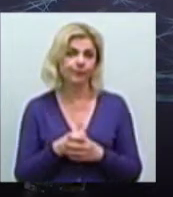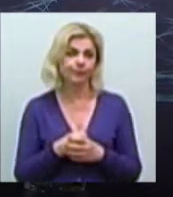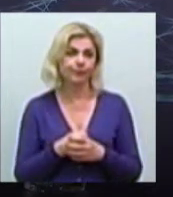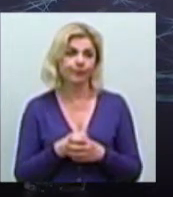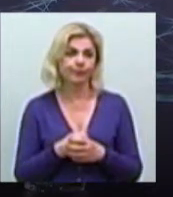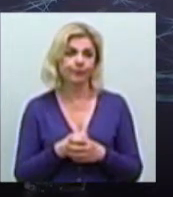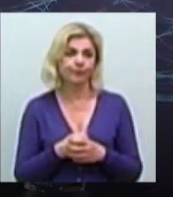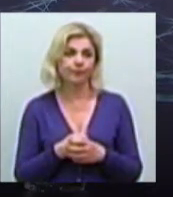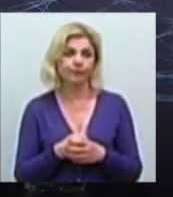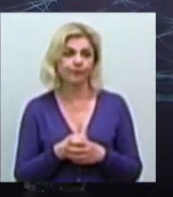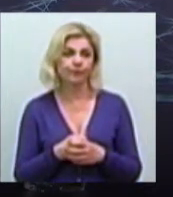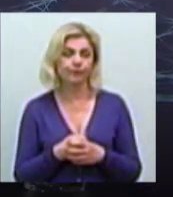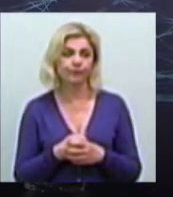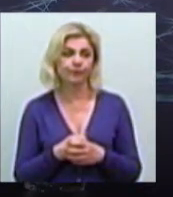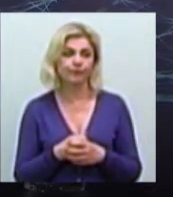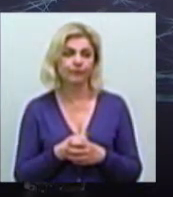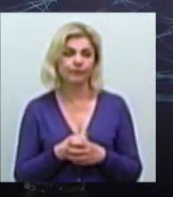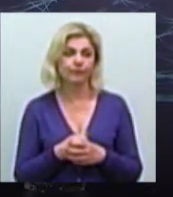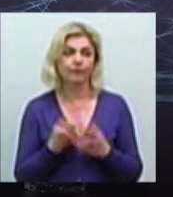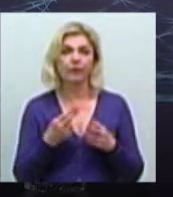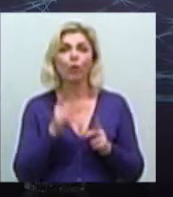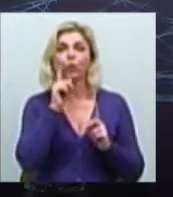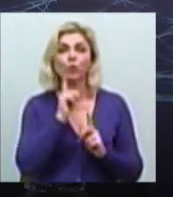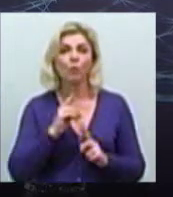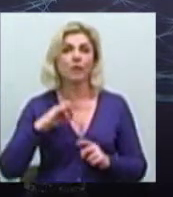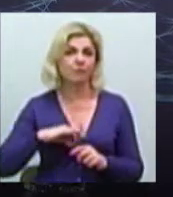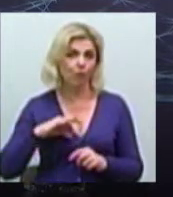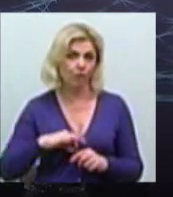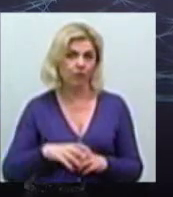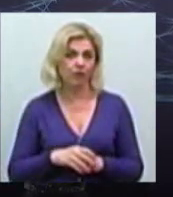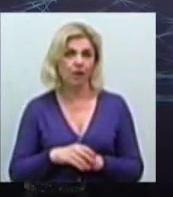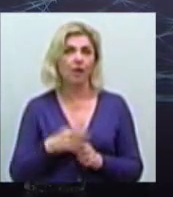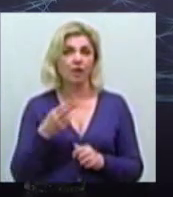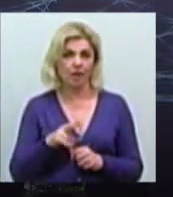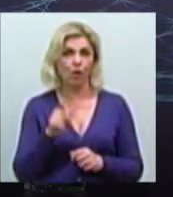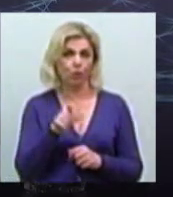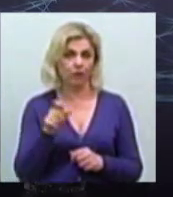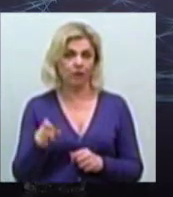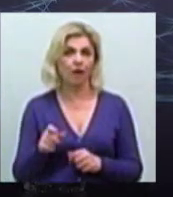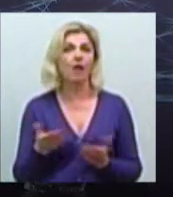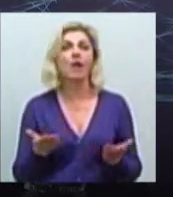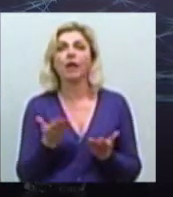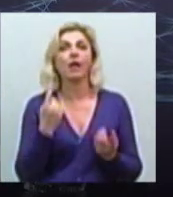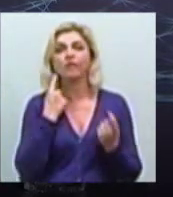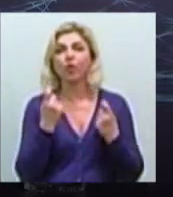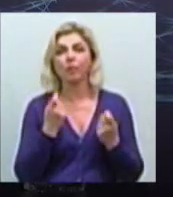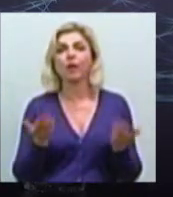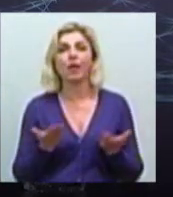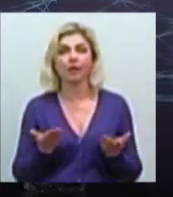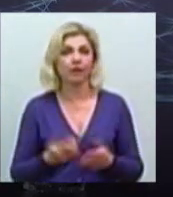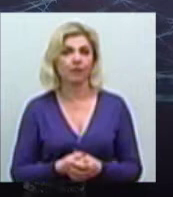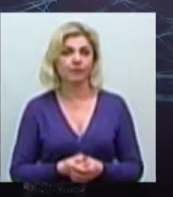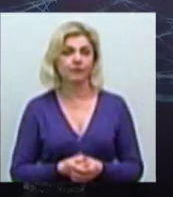скажімо так, зручні для використання кінцевого споживача, будь-якої людини. А які саме це дані мають бути?